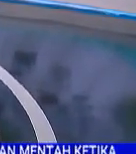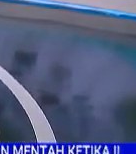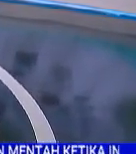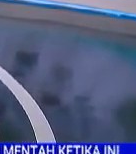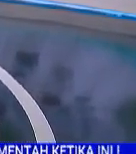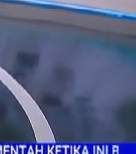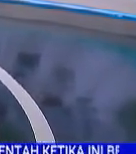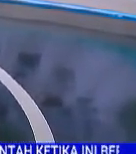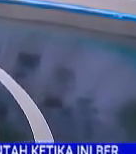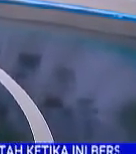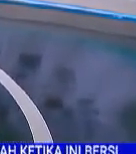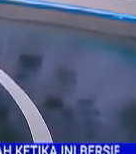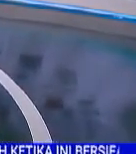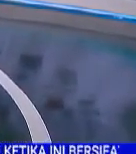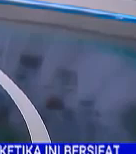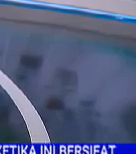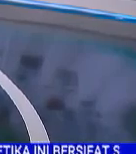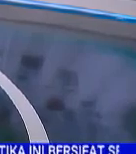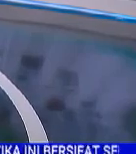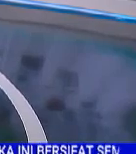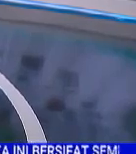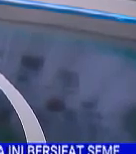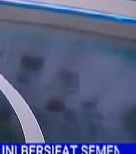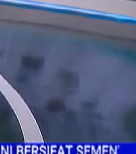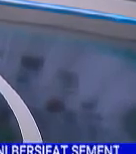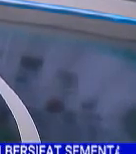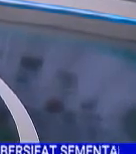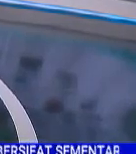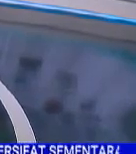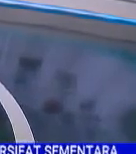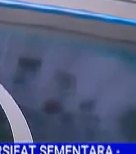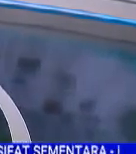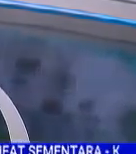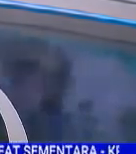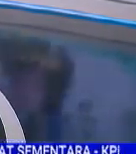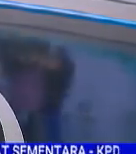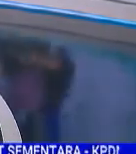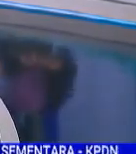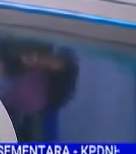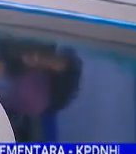Raya Malaysia, LLM Bangi. Silakan, Fauzura.